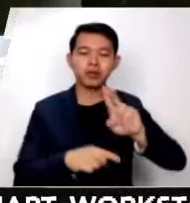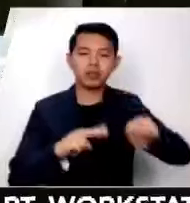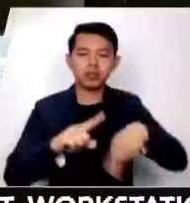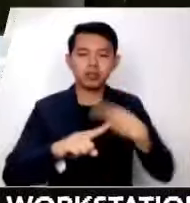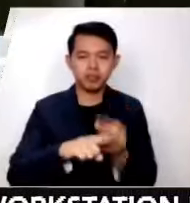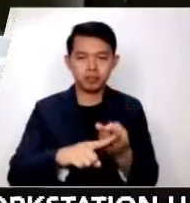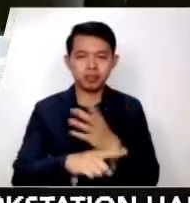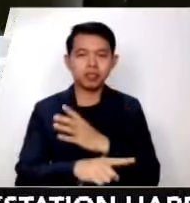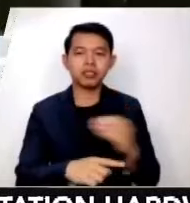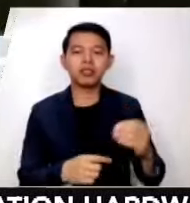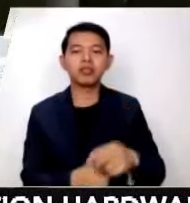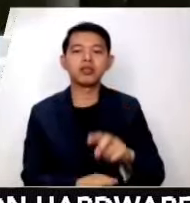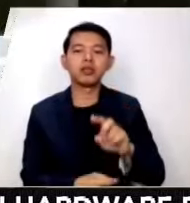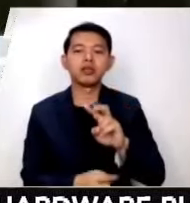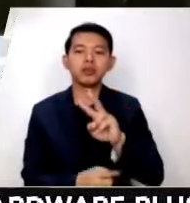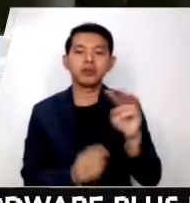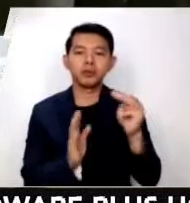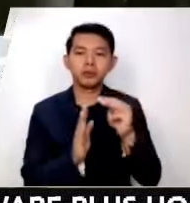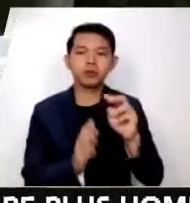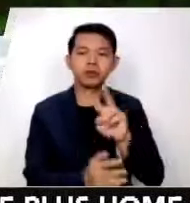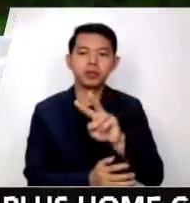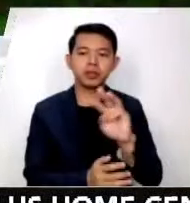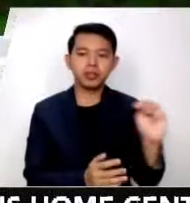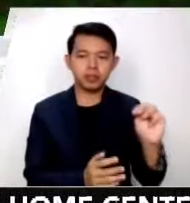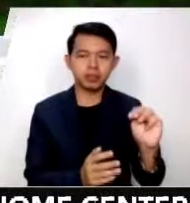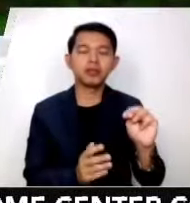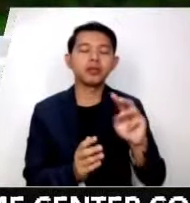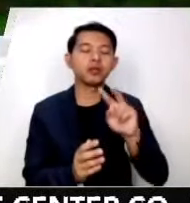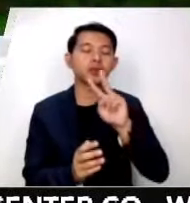ng atleta po, sobrang proud po ako na